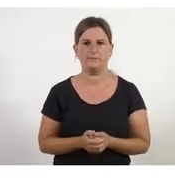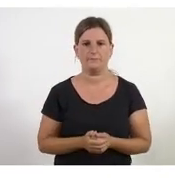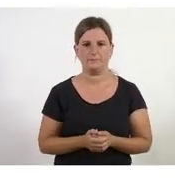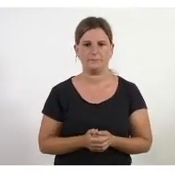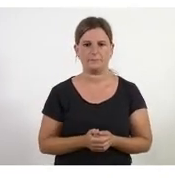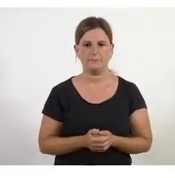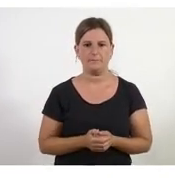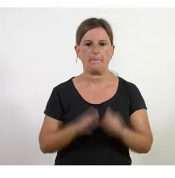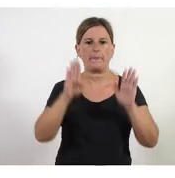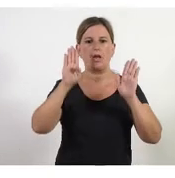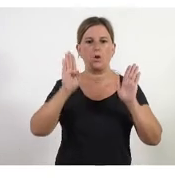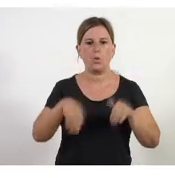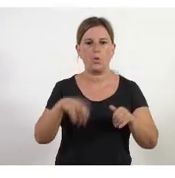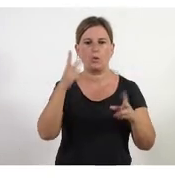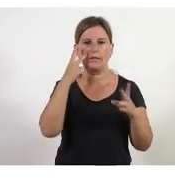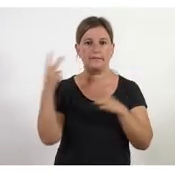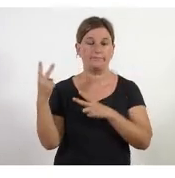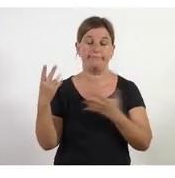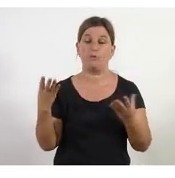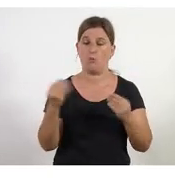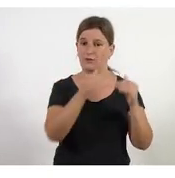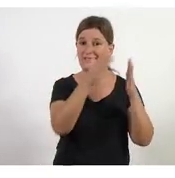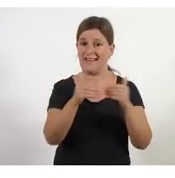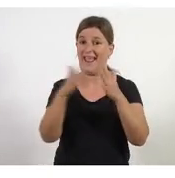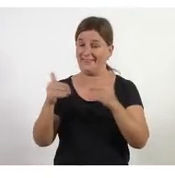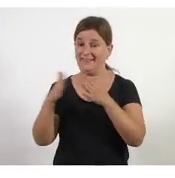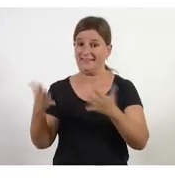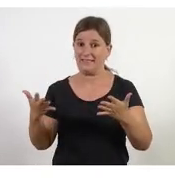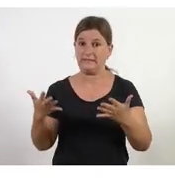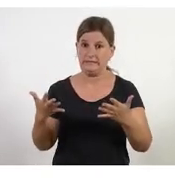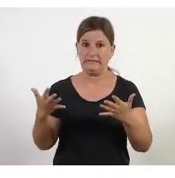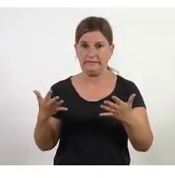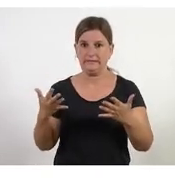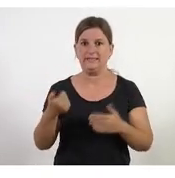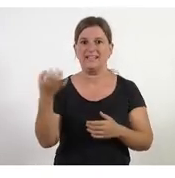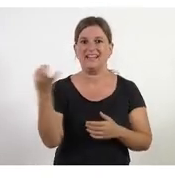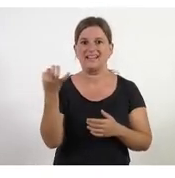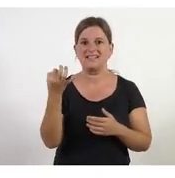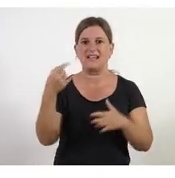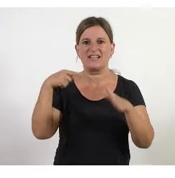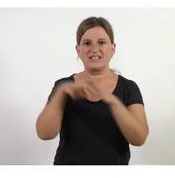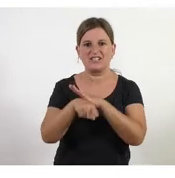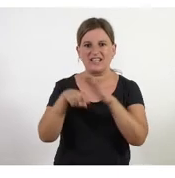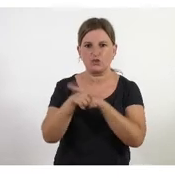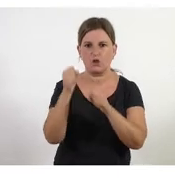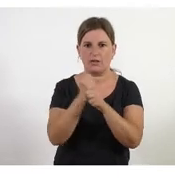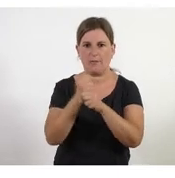I per últim, el gran mal de cap en moltes entitats, que és l'aplicació de gestió de tasques en